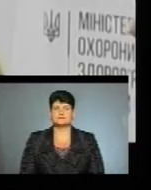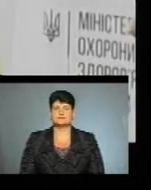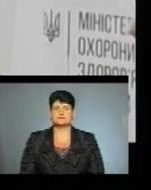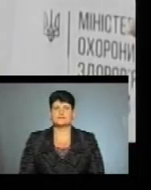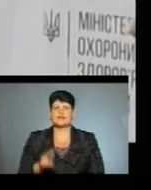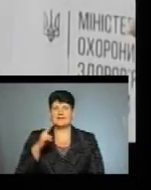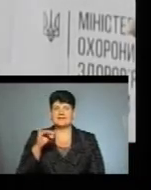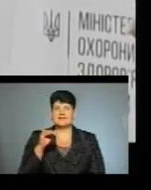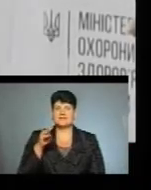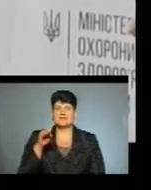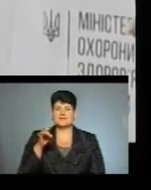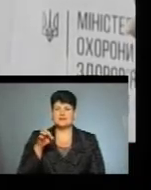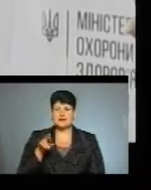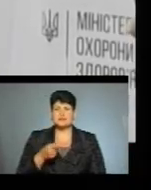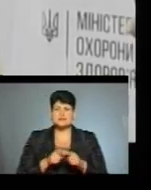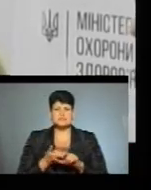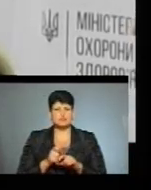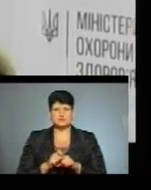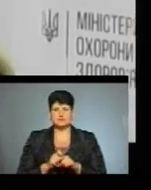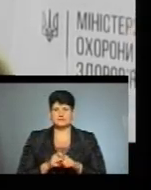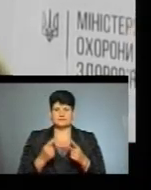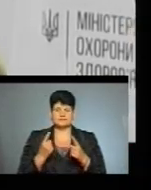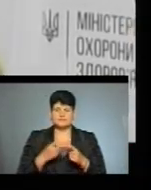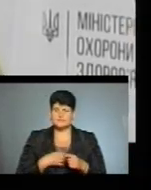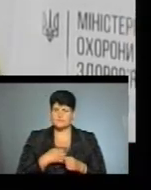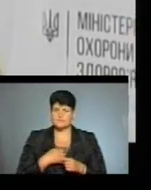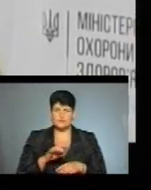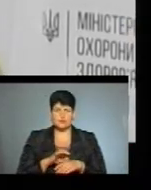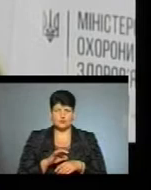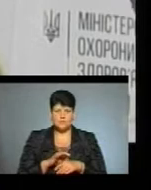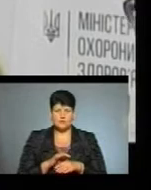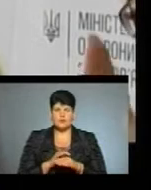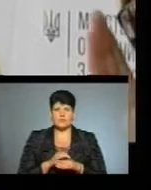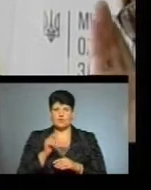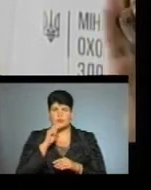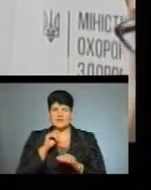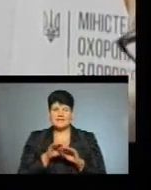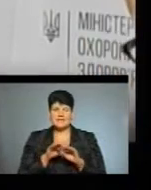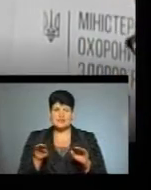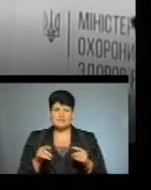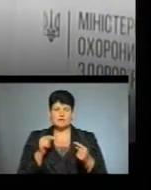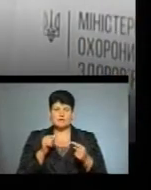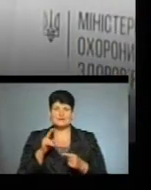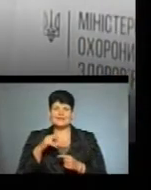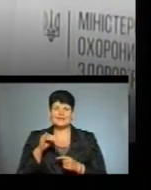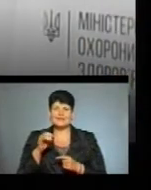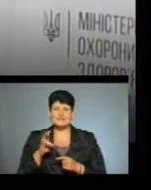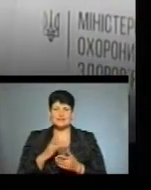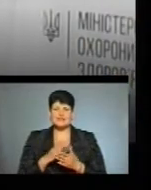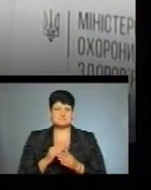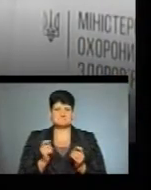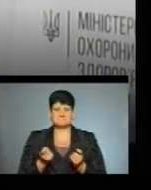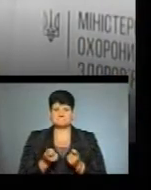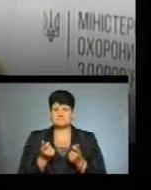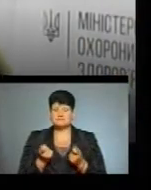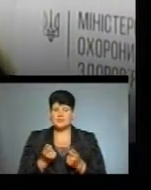Дифтерія – це дуже небезпечна хвороба, і в Україні рівень вакцинації проти дифтерії є досить низький.